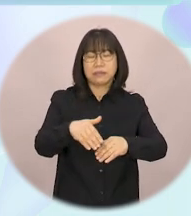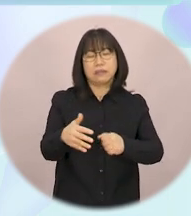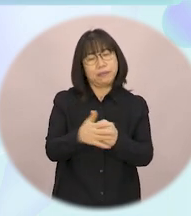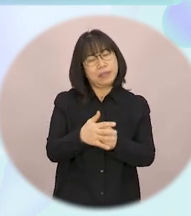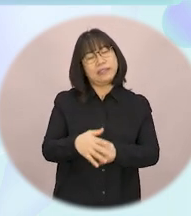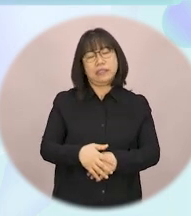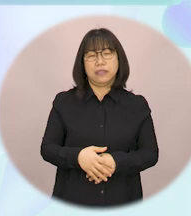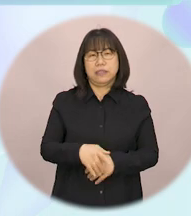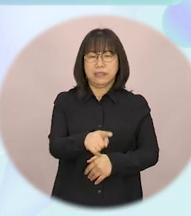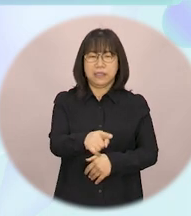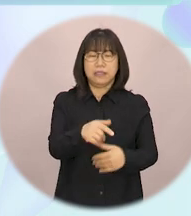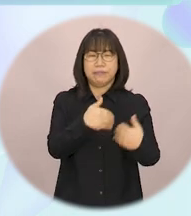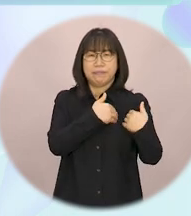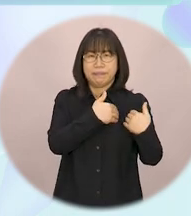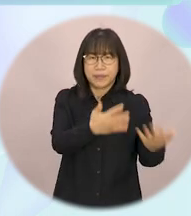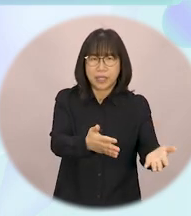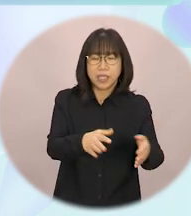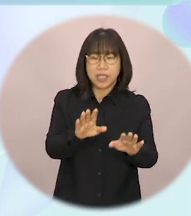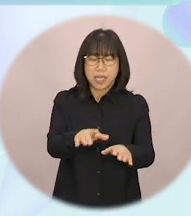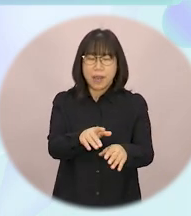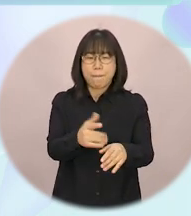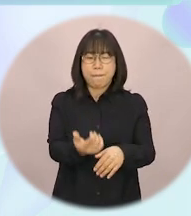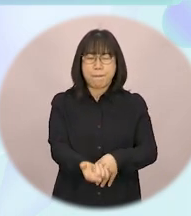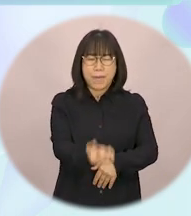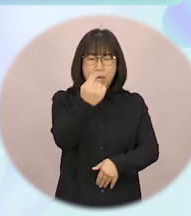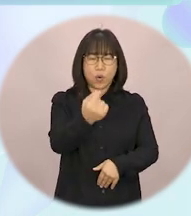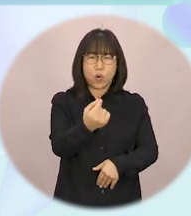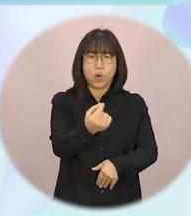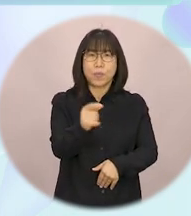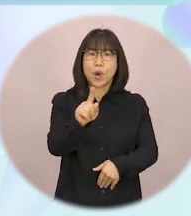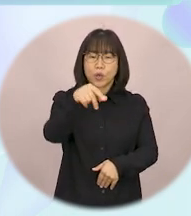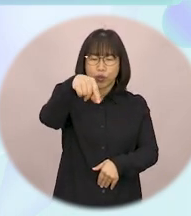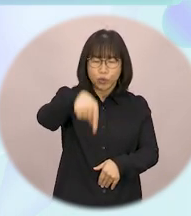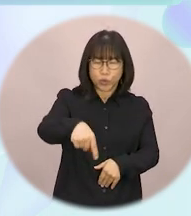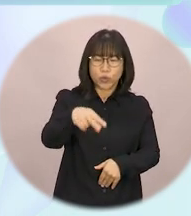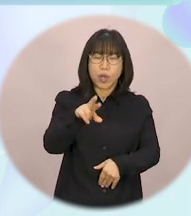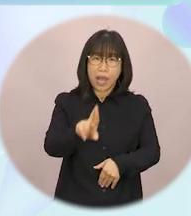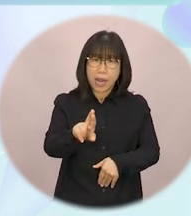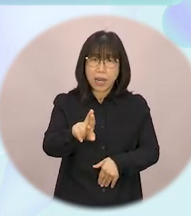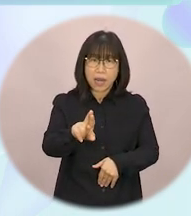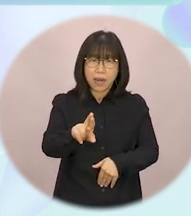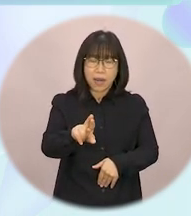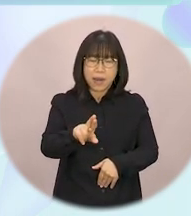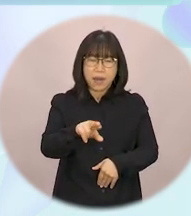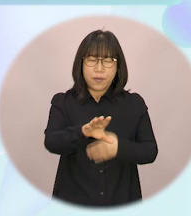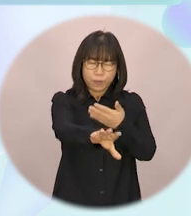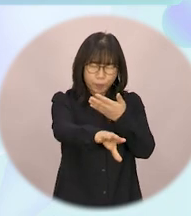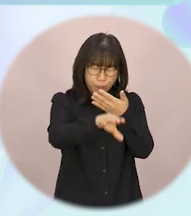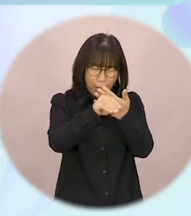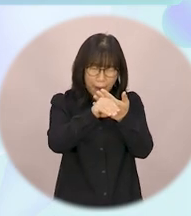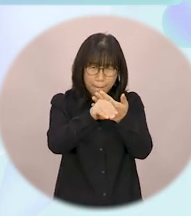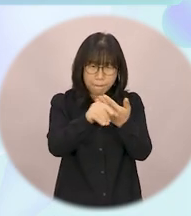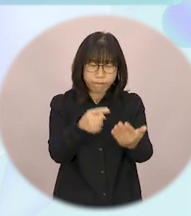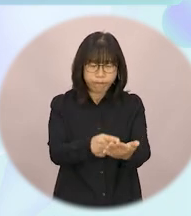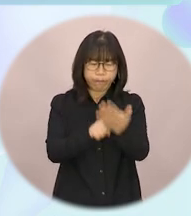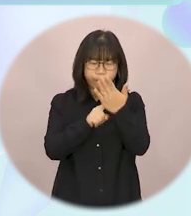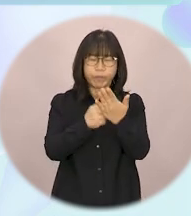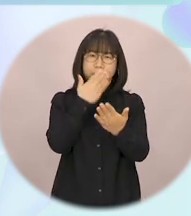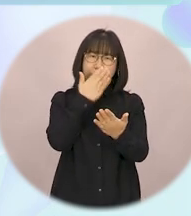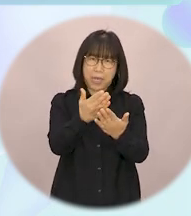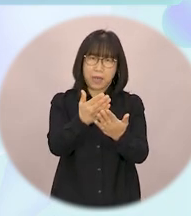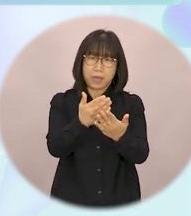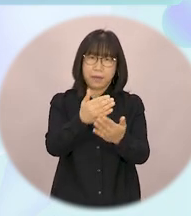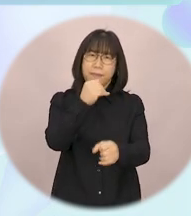이에 강서구가 민원 서식 작성 예시 견본으로 바로 연결되는 QR코드 이미지를 데스크에 부착했습니다.